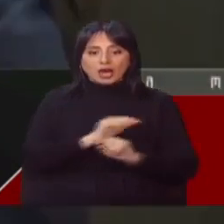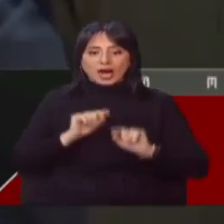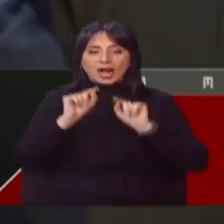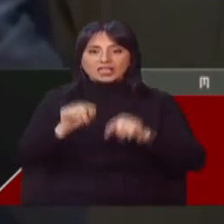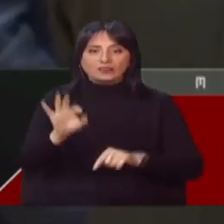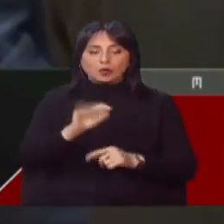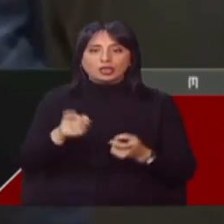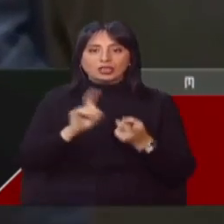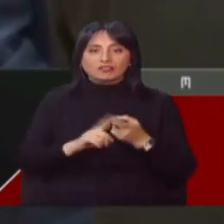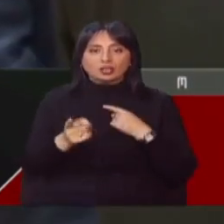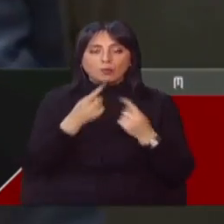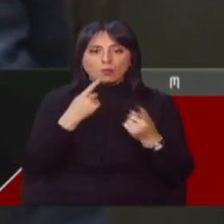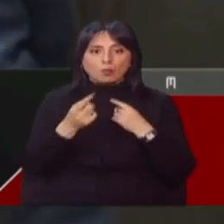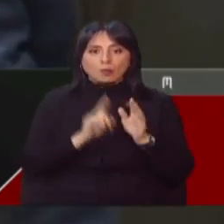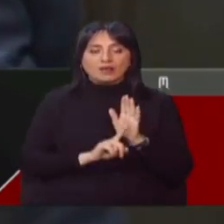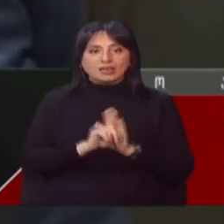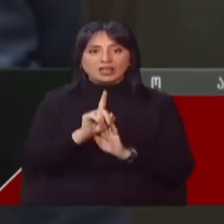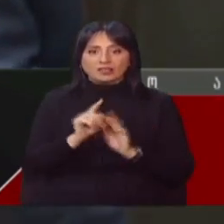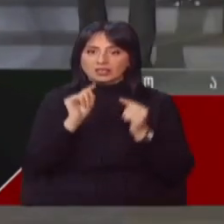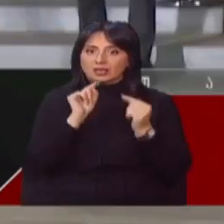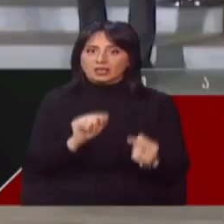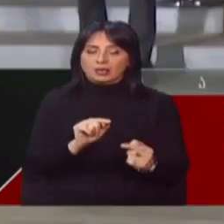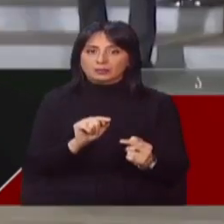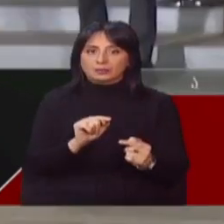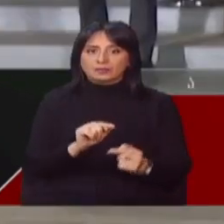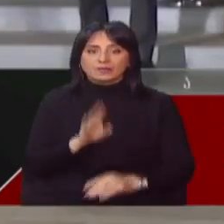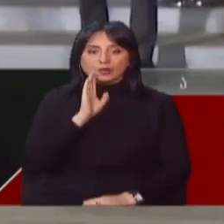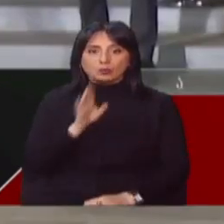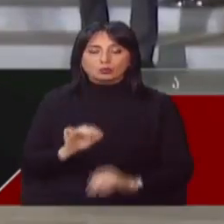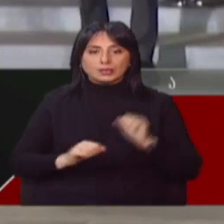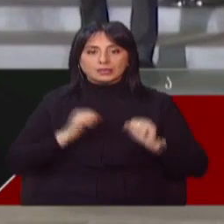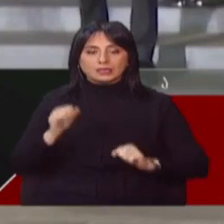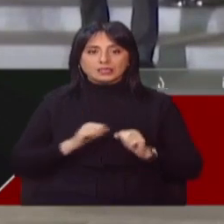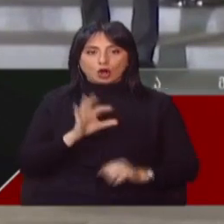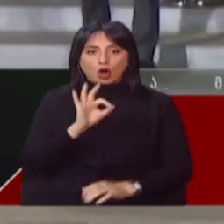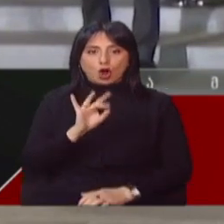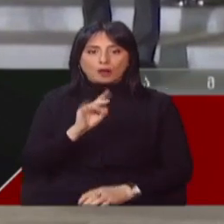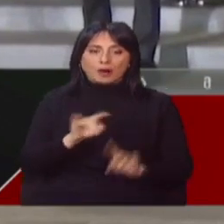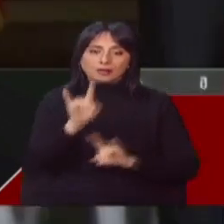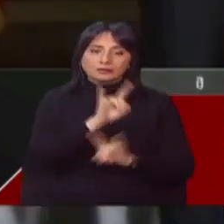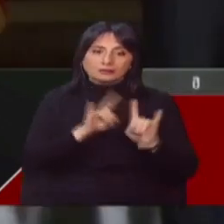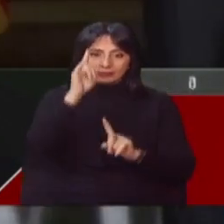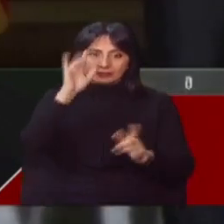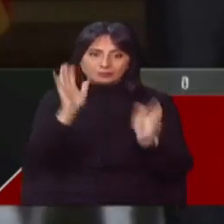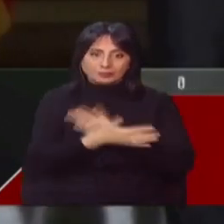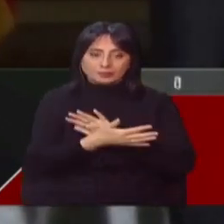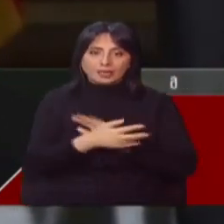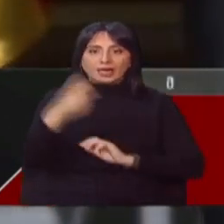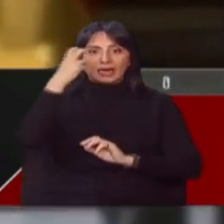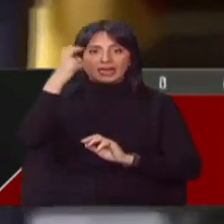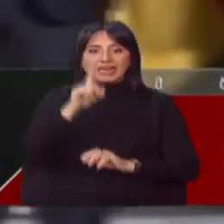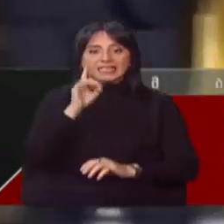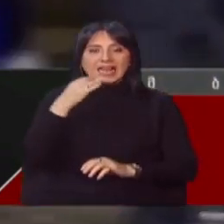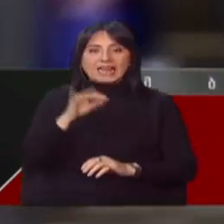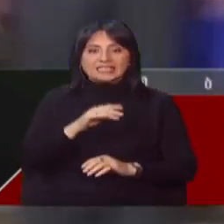გაწევრიანებასთან დაკავშირებით მოლაპარაკებების დაწყების წინააღმდეგია. ბრიუსელი ცდილობს ვიქტორ ორბანს გადააფიქრებინოს. კიევი